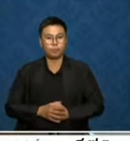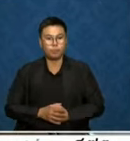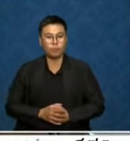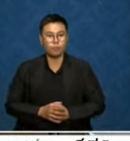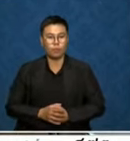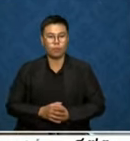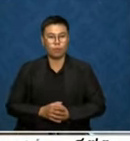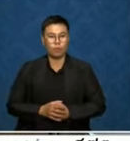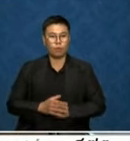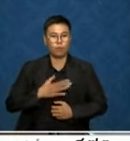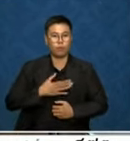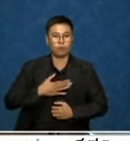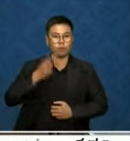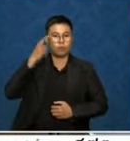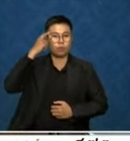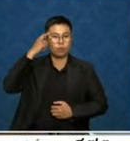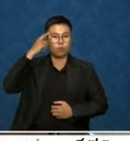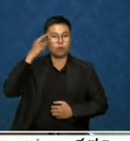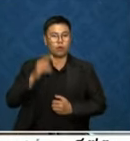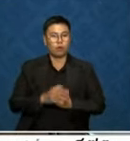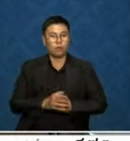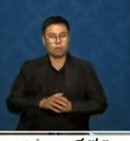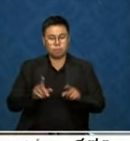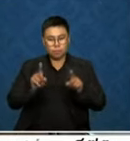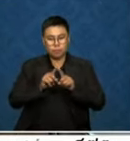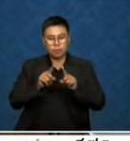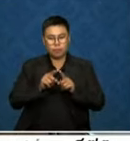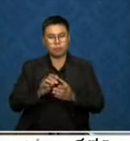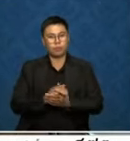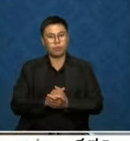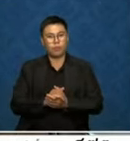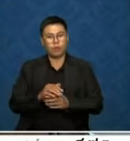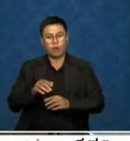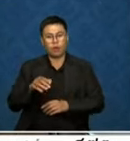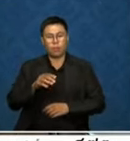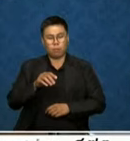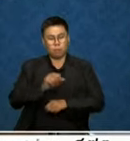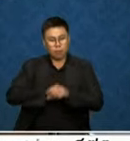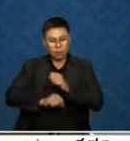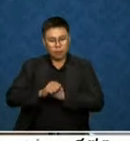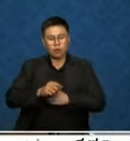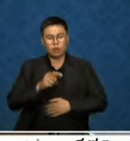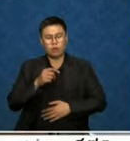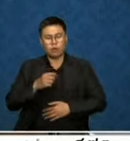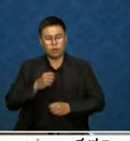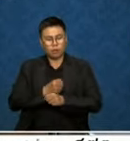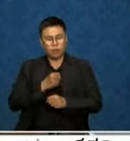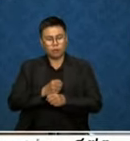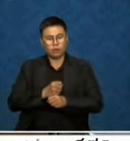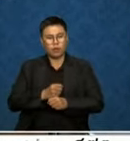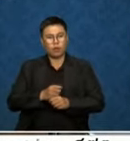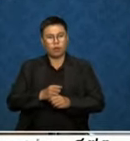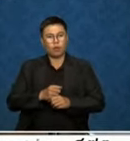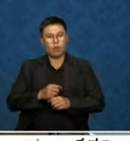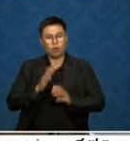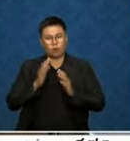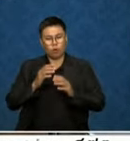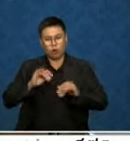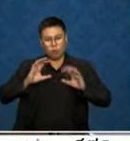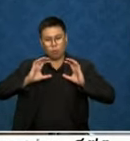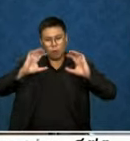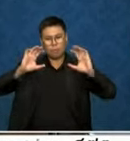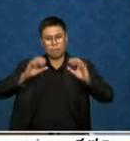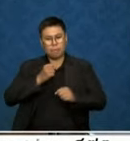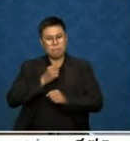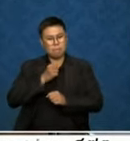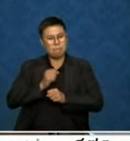ข้อนี้ครับผมคิดว่ามันเป็นการละหลวมแล้วก็ละเลยในการปฏิบัติหน้าที่ของเจ้าหน้าที่รัฐอันนึงครับประเด็น